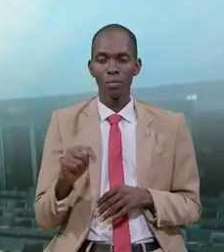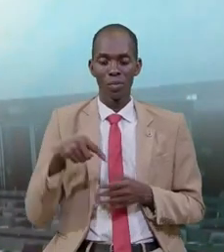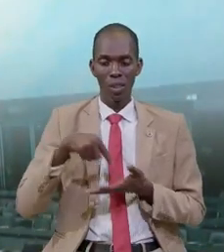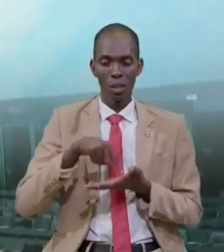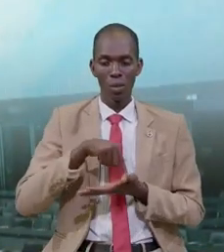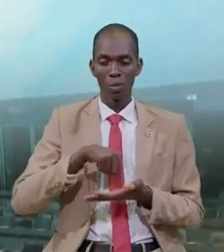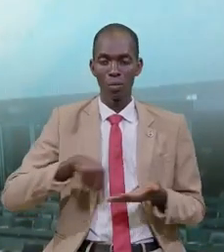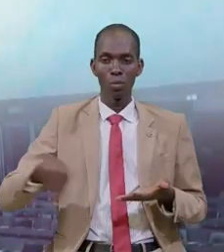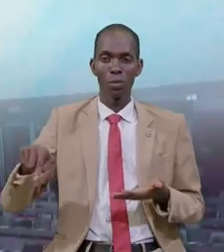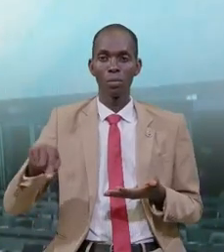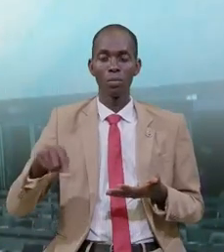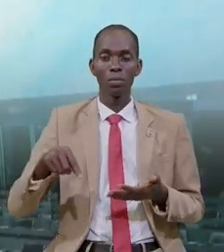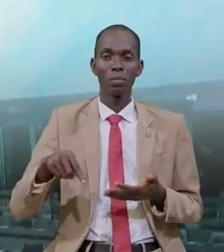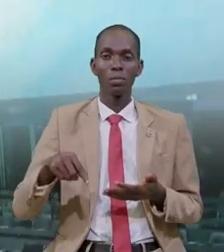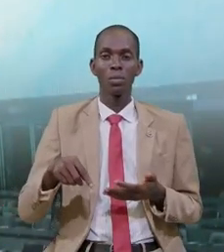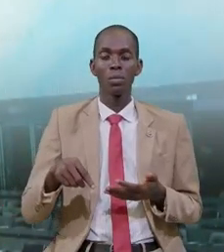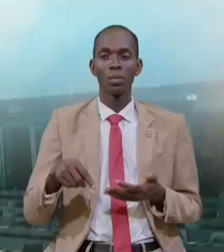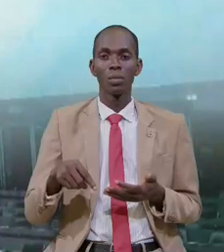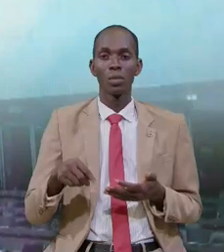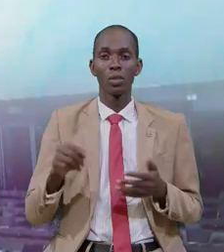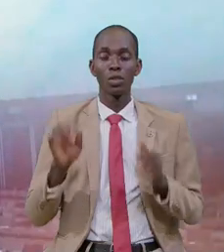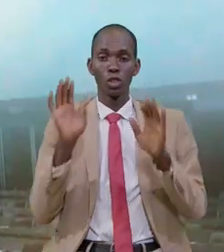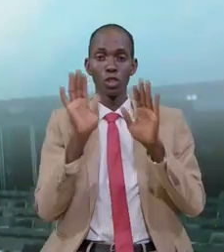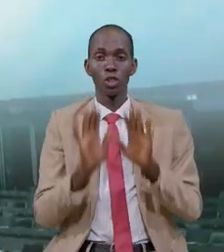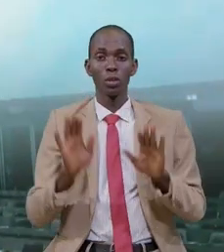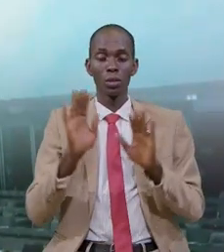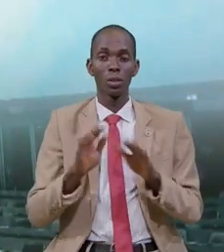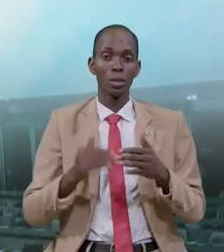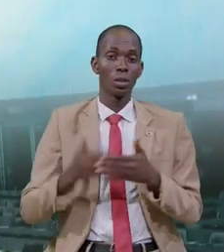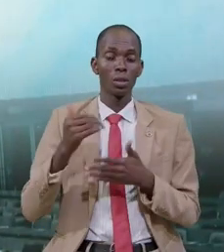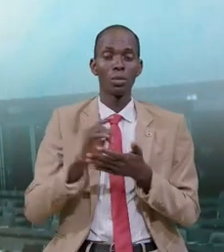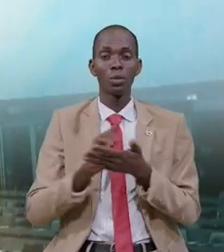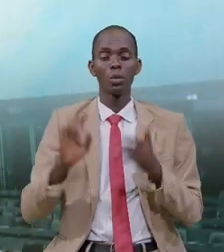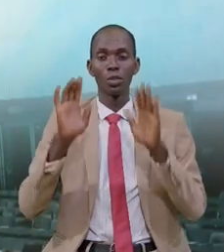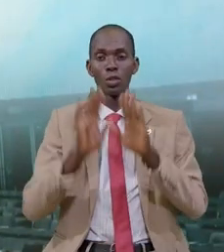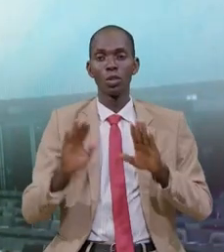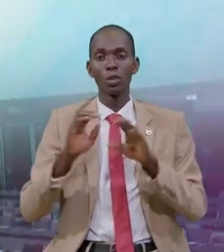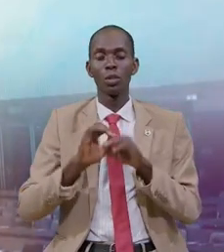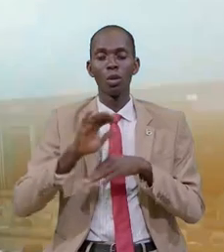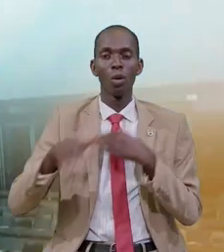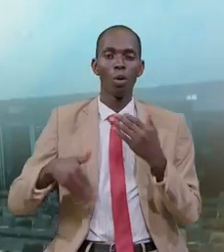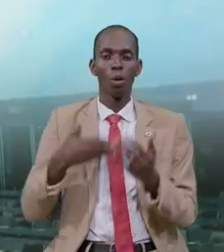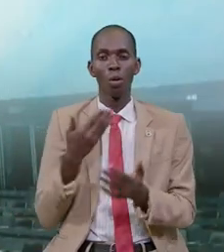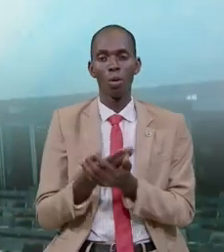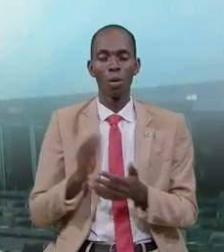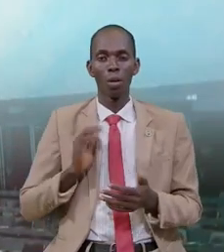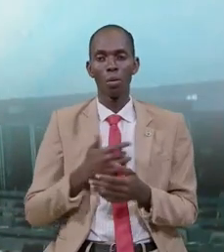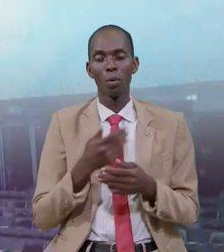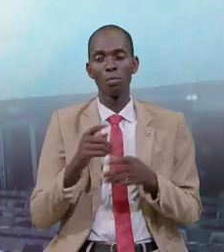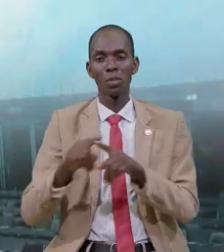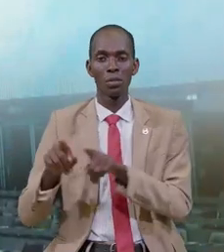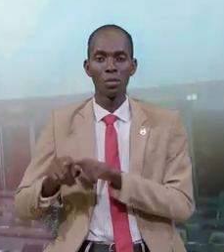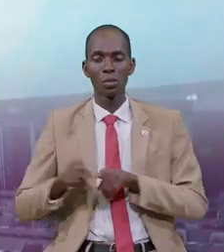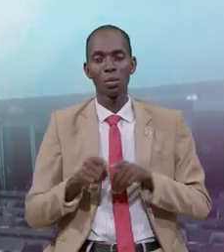cette semaine, le dimanche prochain précisément, dans toutes nos églises,